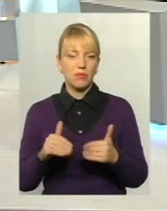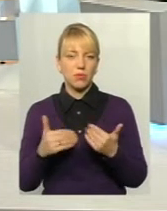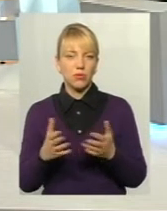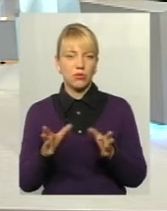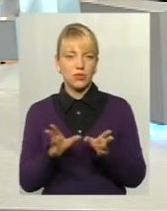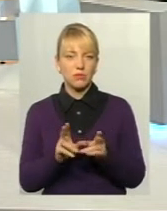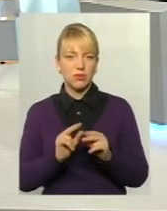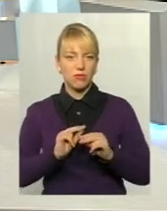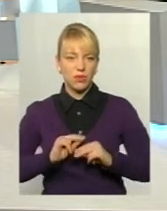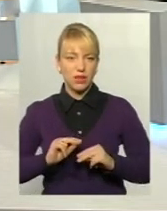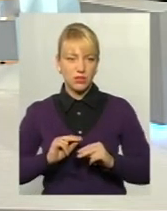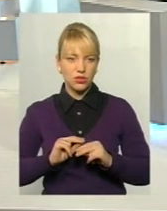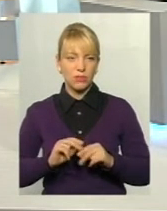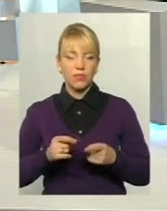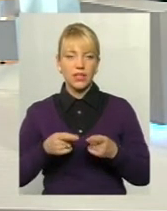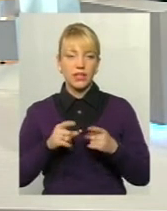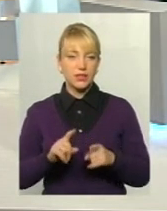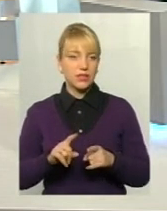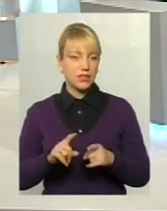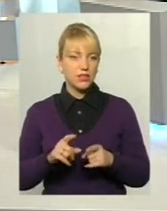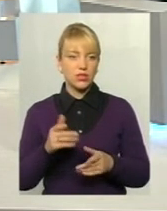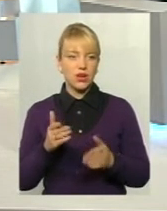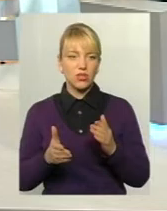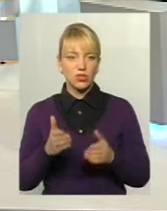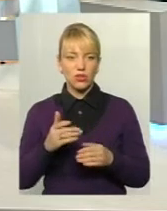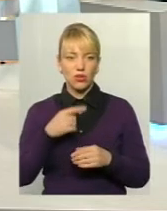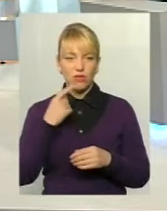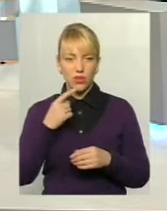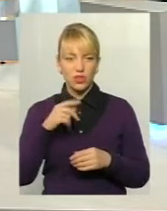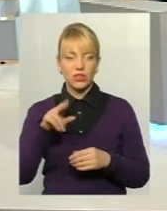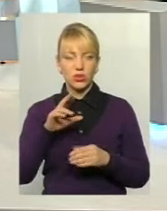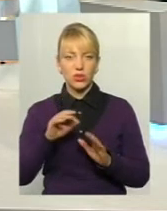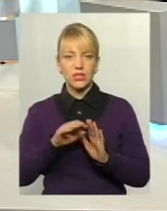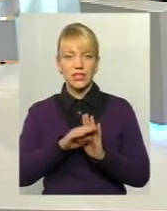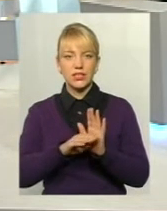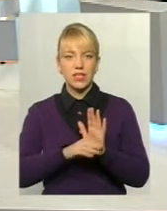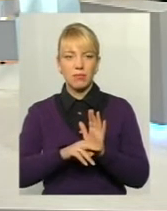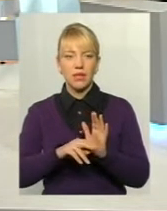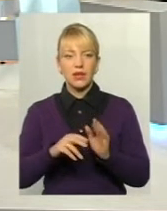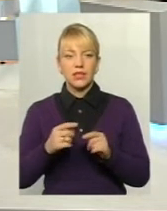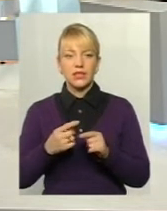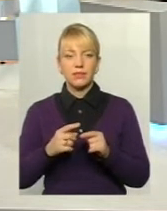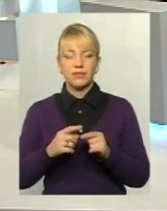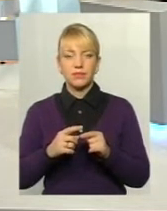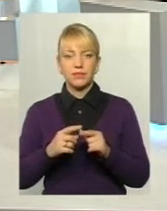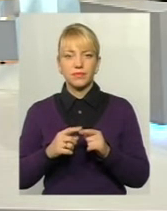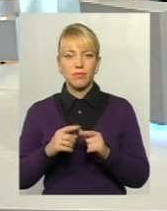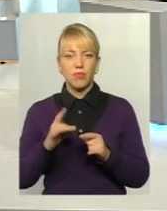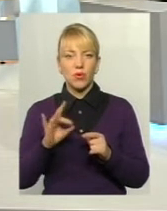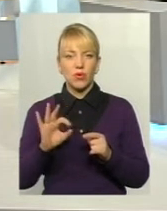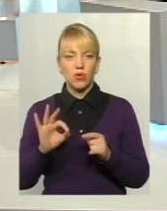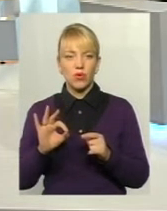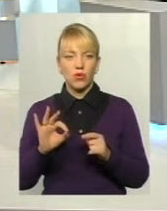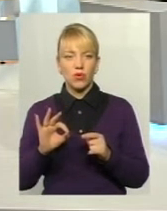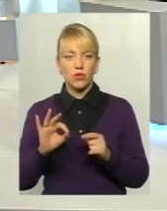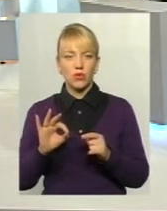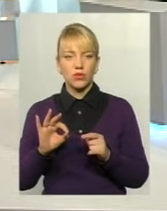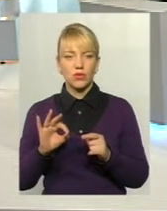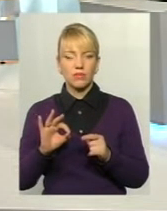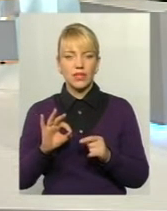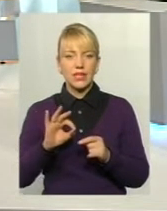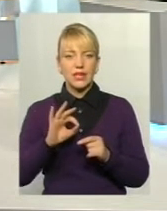І якщо дійсно говорити до системи він-він, якщо говорити про засвоєння